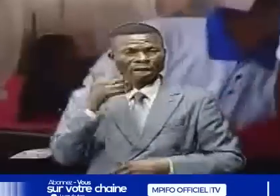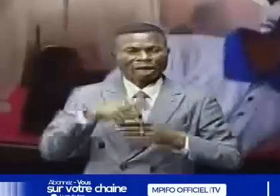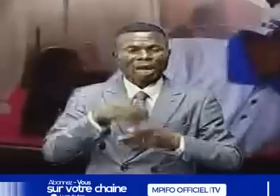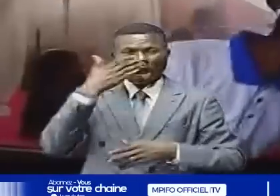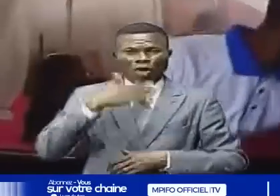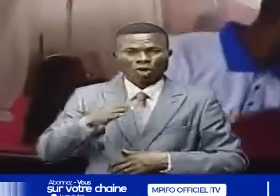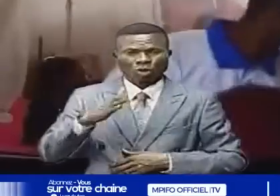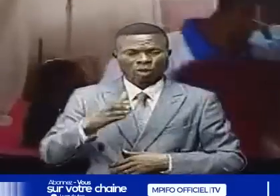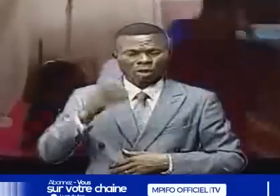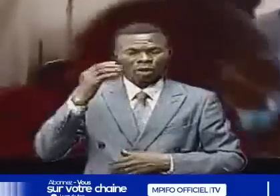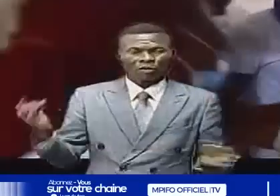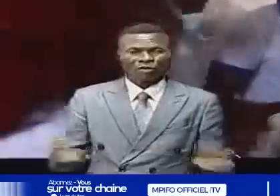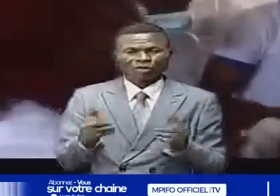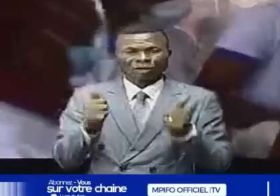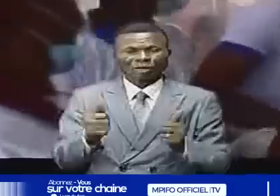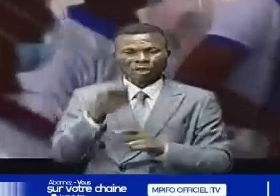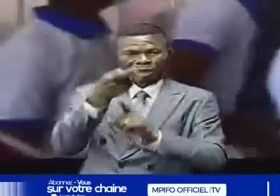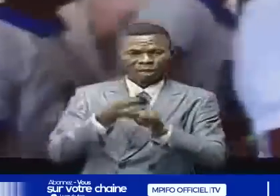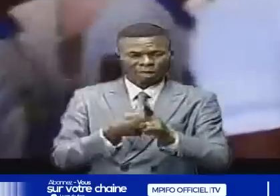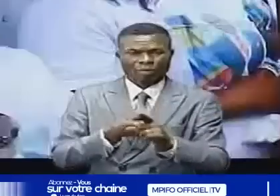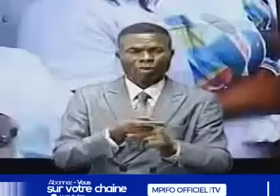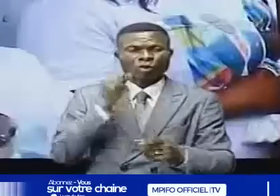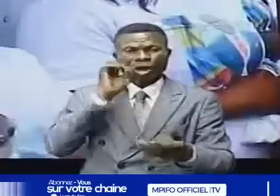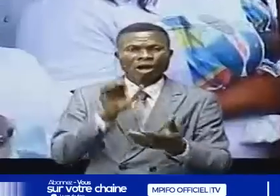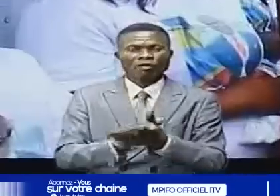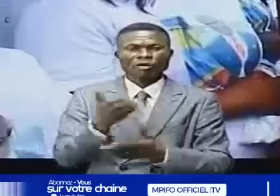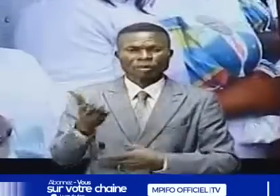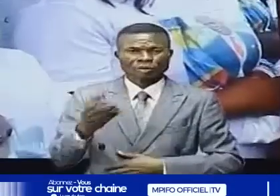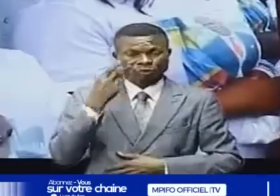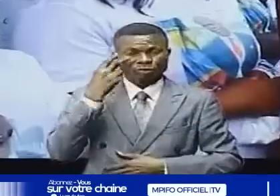bien commémorer ces mois dédiés à la femme.